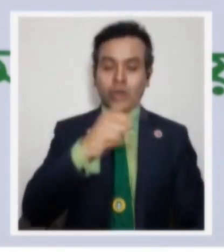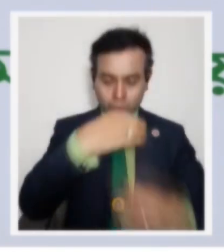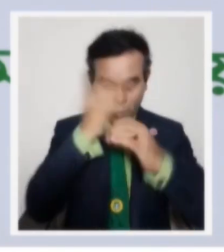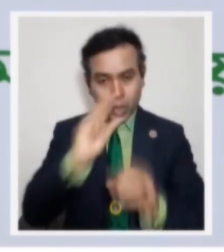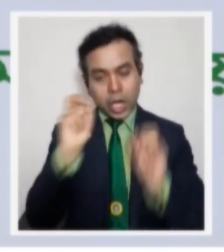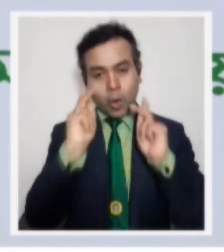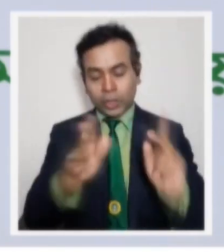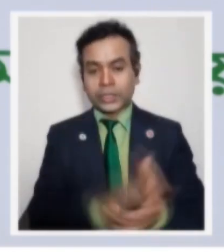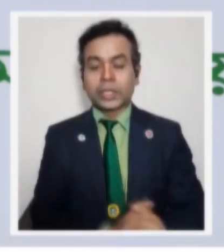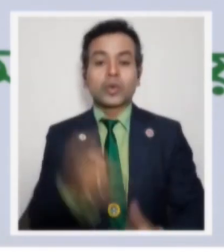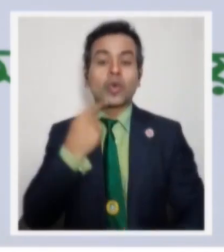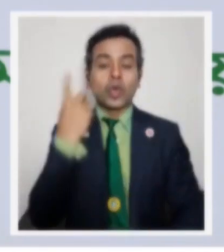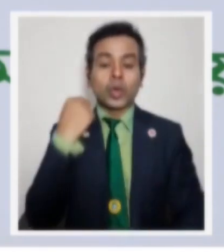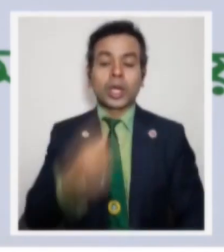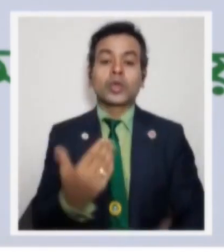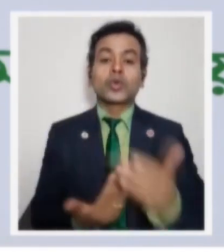384,851টি।